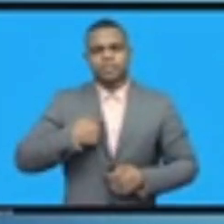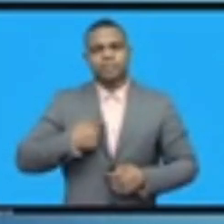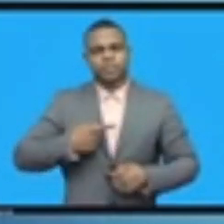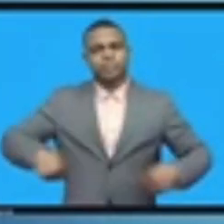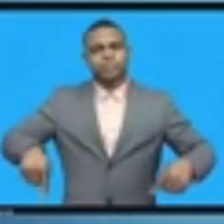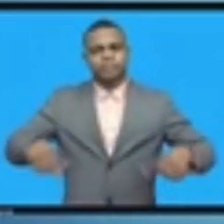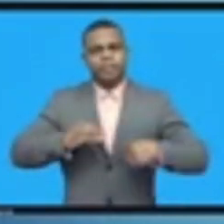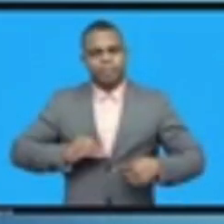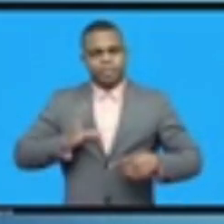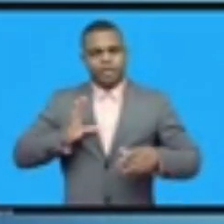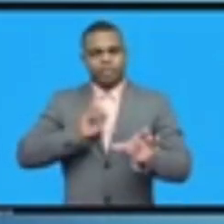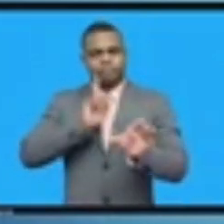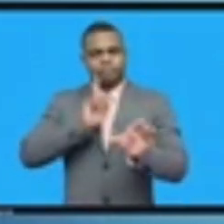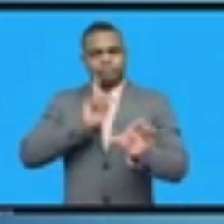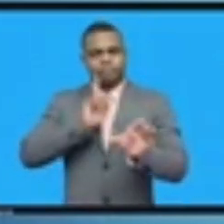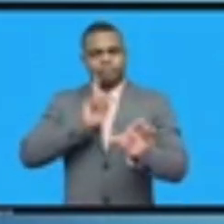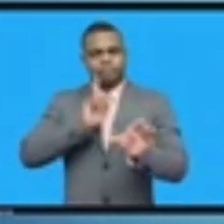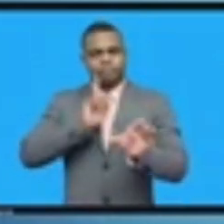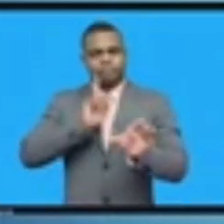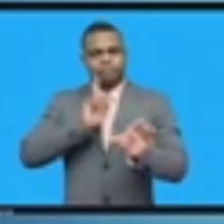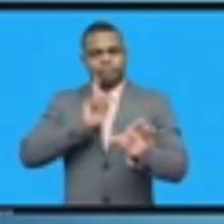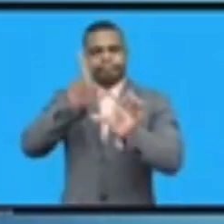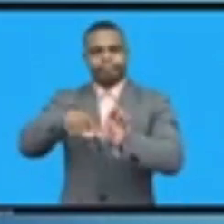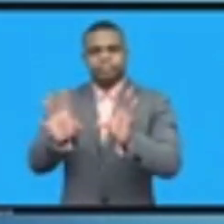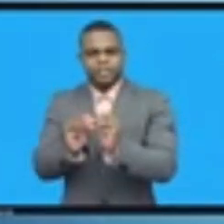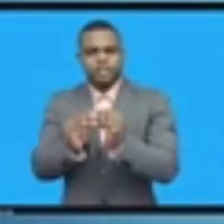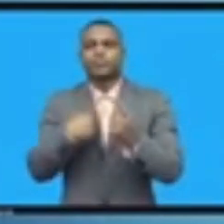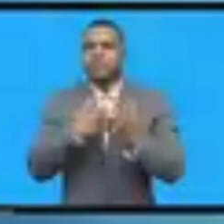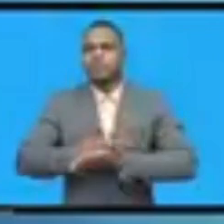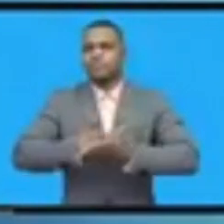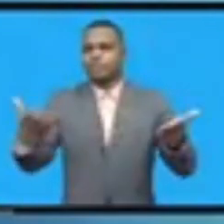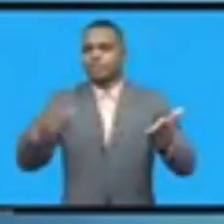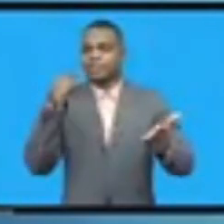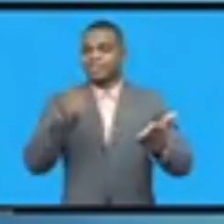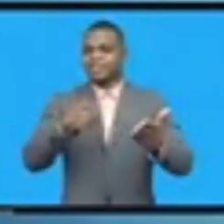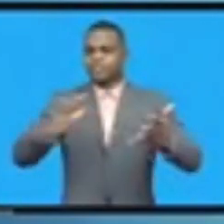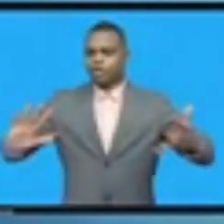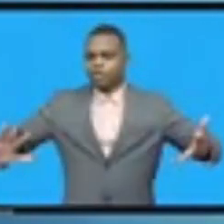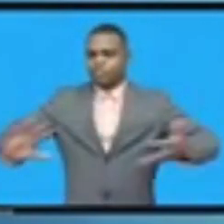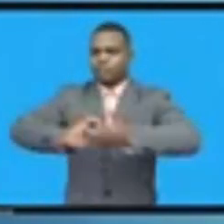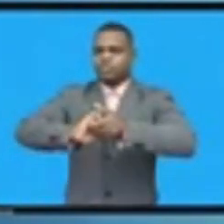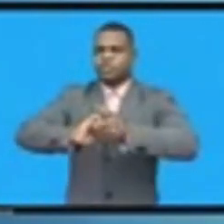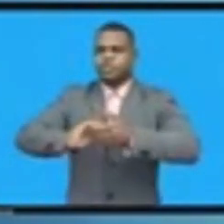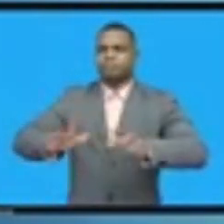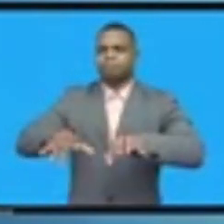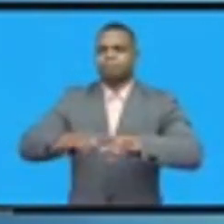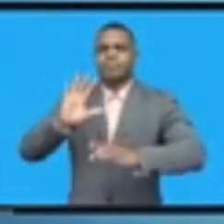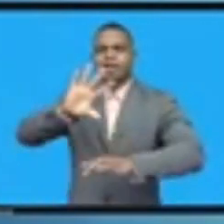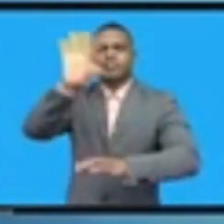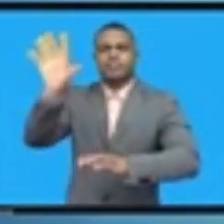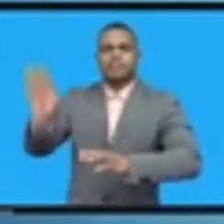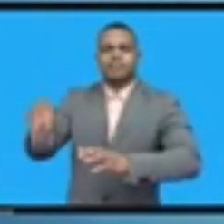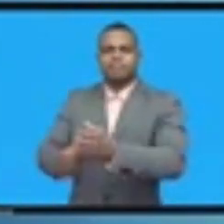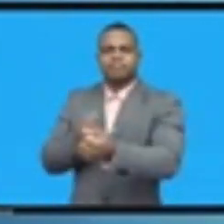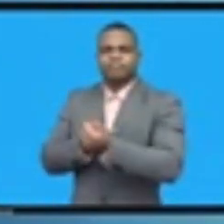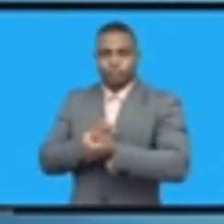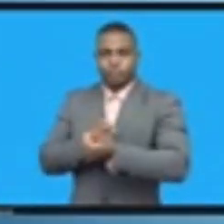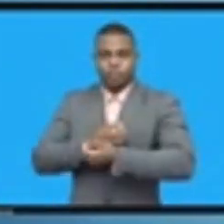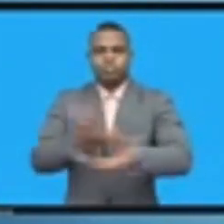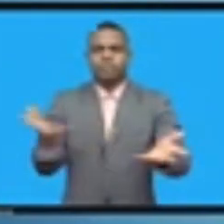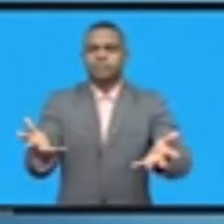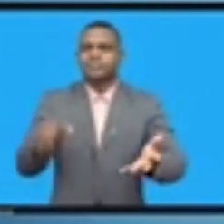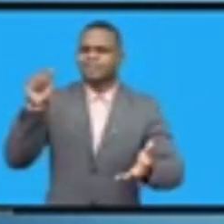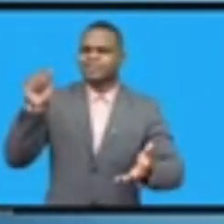望大家都能够参与进来。我们呢会支持在非洲的多种不同的语言、多种的文